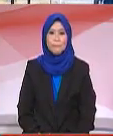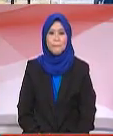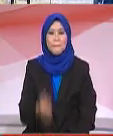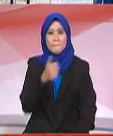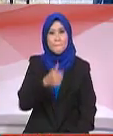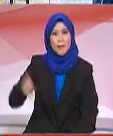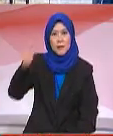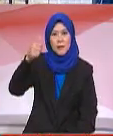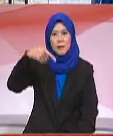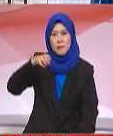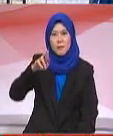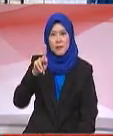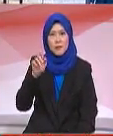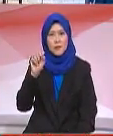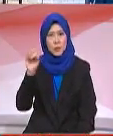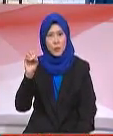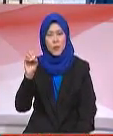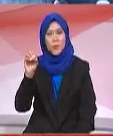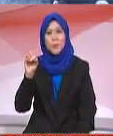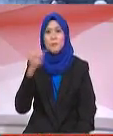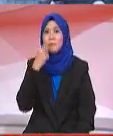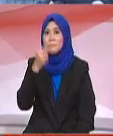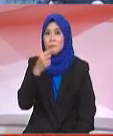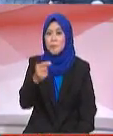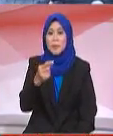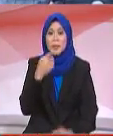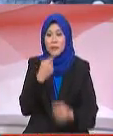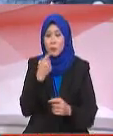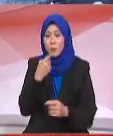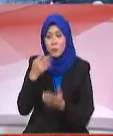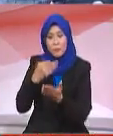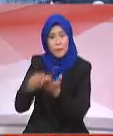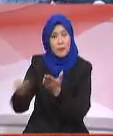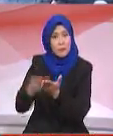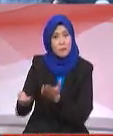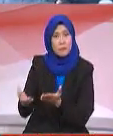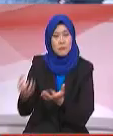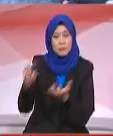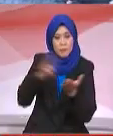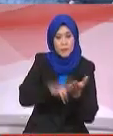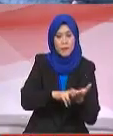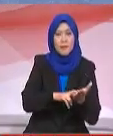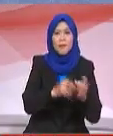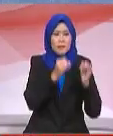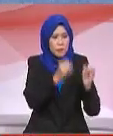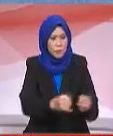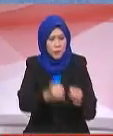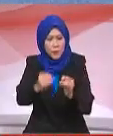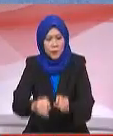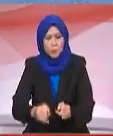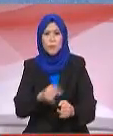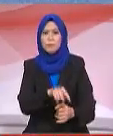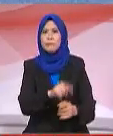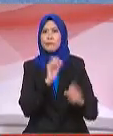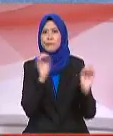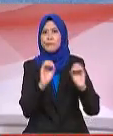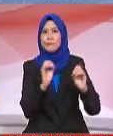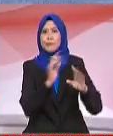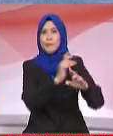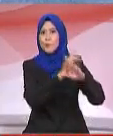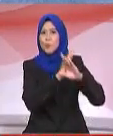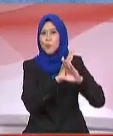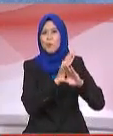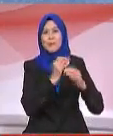Pengarah Perkeso Negeri Basharuddin Khalid menjelaskan kegagalan mereka untuk berdaftar akan menyebabkan individu berkenaan tidak dilindungi sebarang